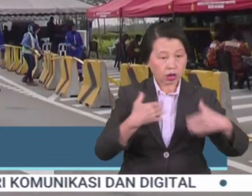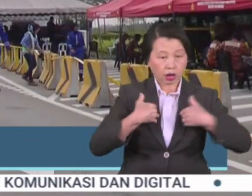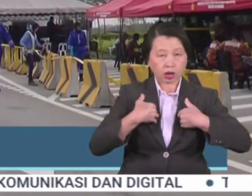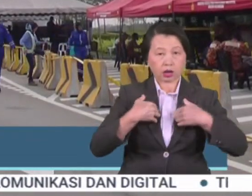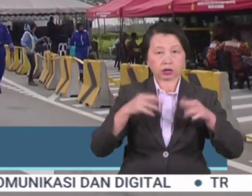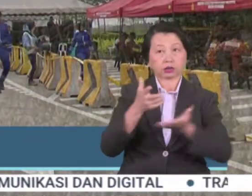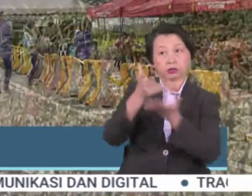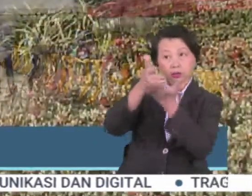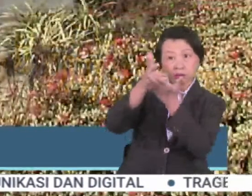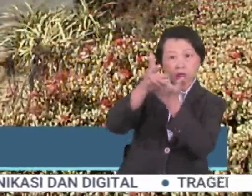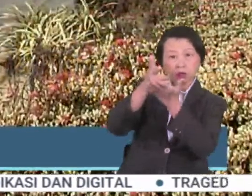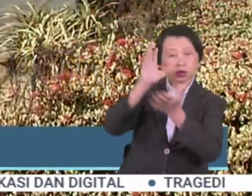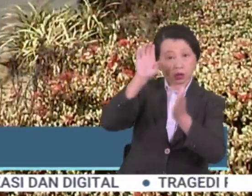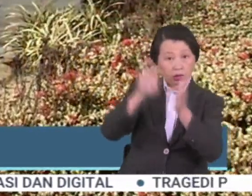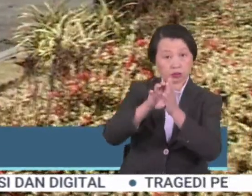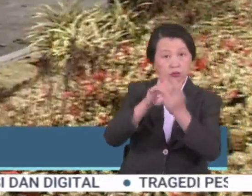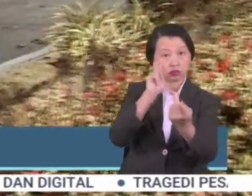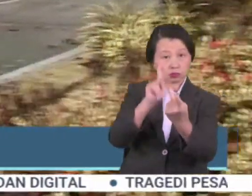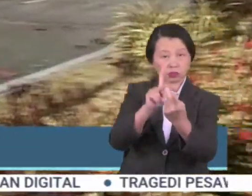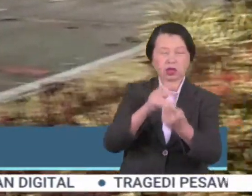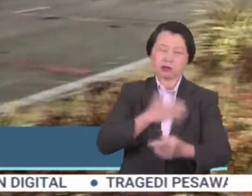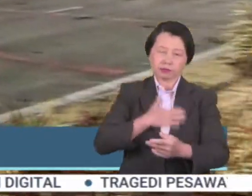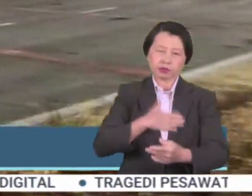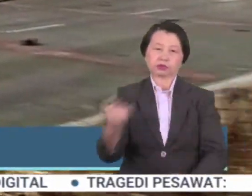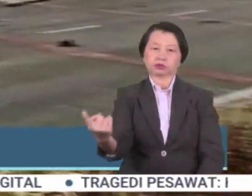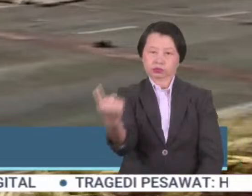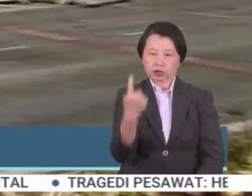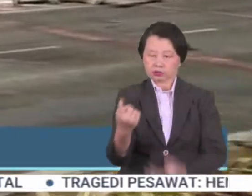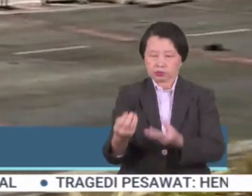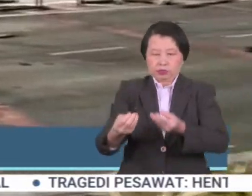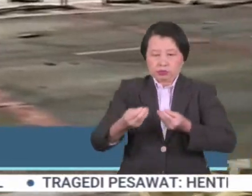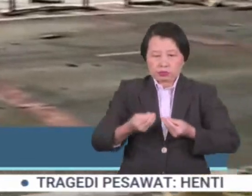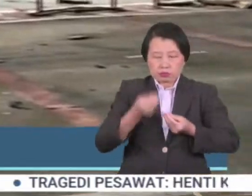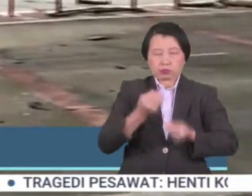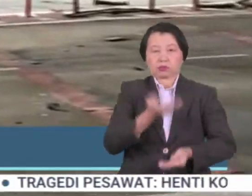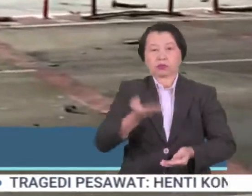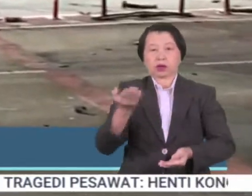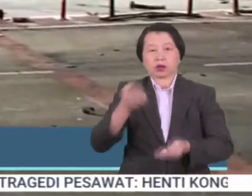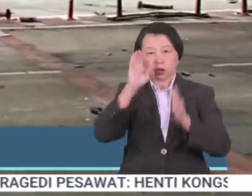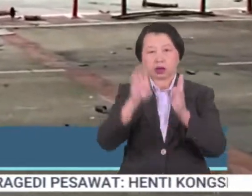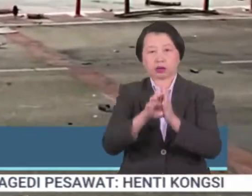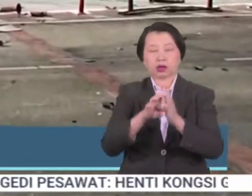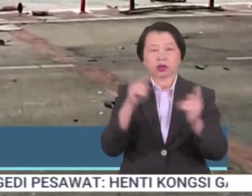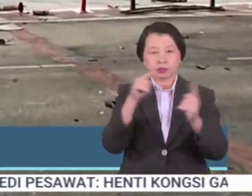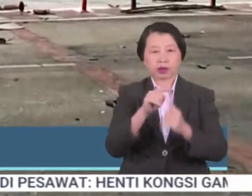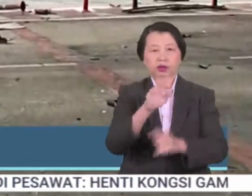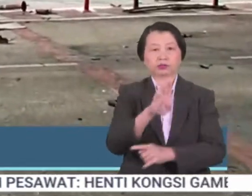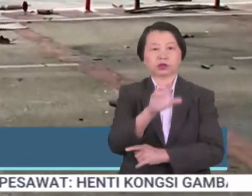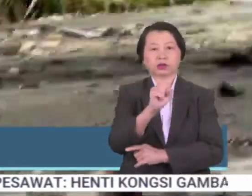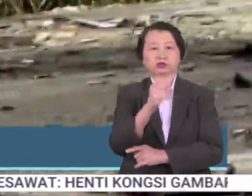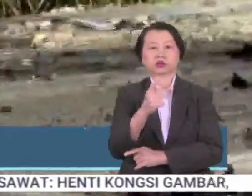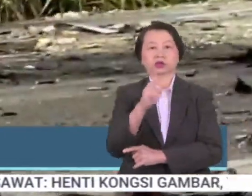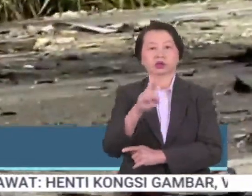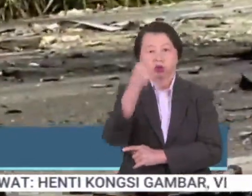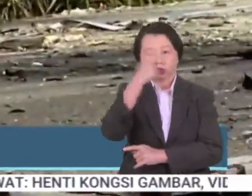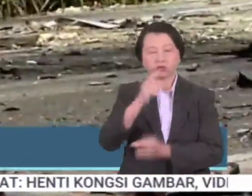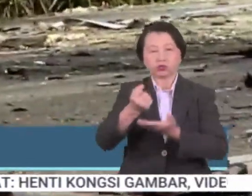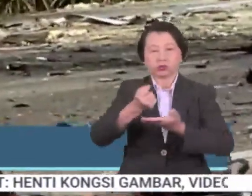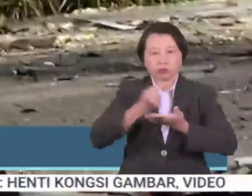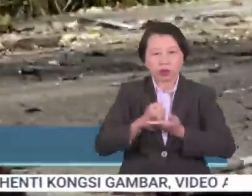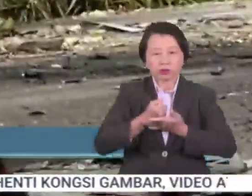mempunyai rakaman video atau gambar relevan diminta tampil mengemukakan bahan berkenaan kepada bsku untuk